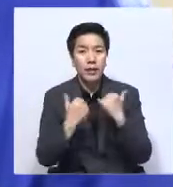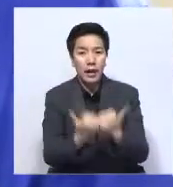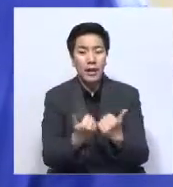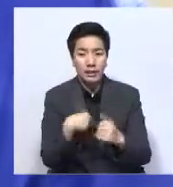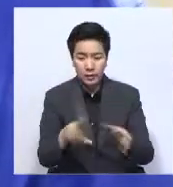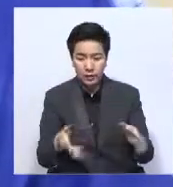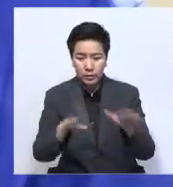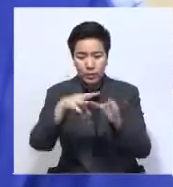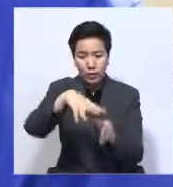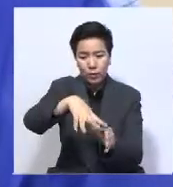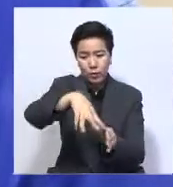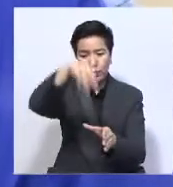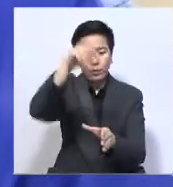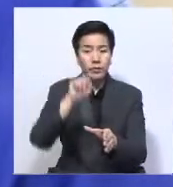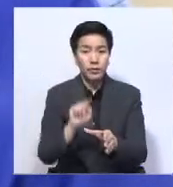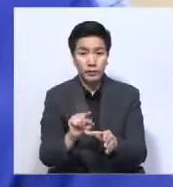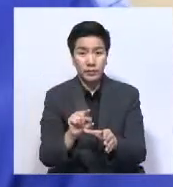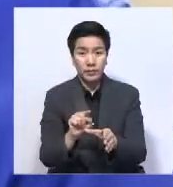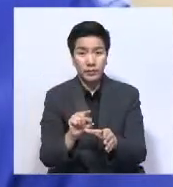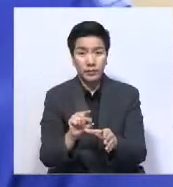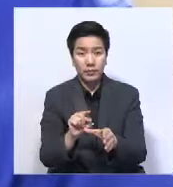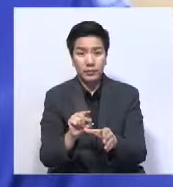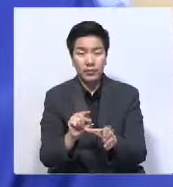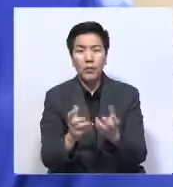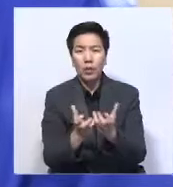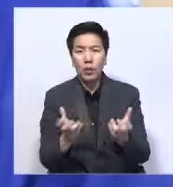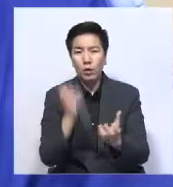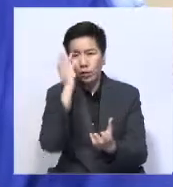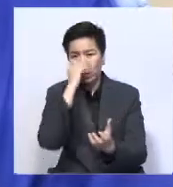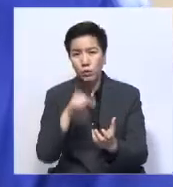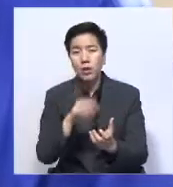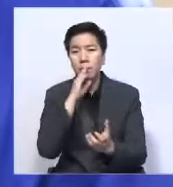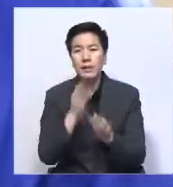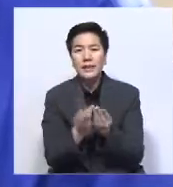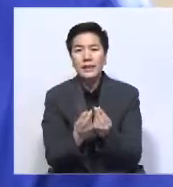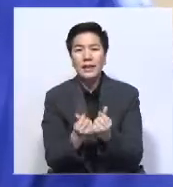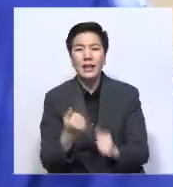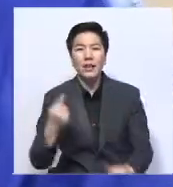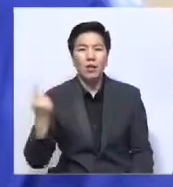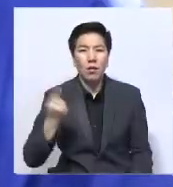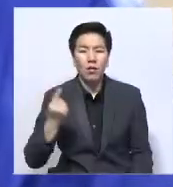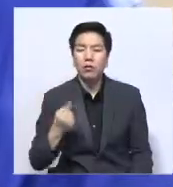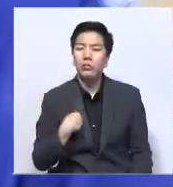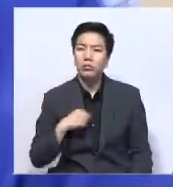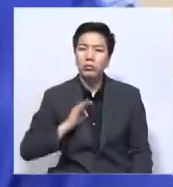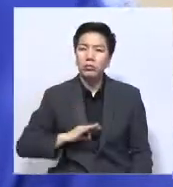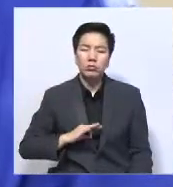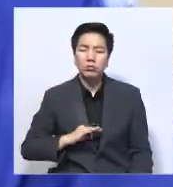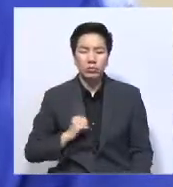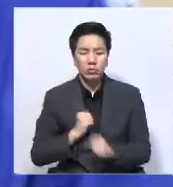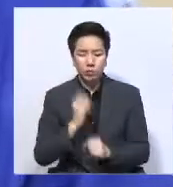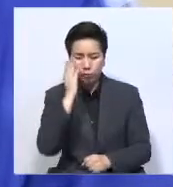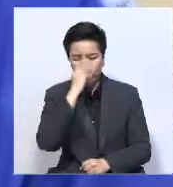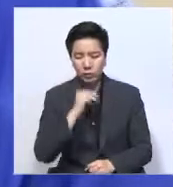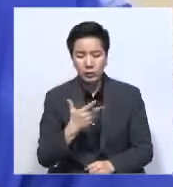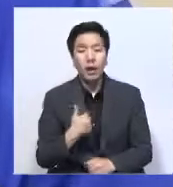อดเจดีย์หรือทรงวัสดุที่สวยงามเนี่ยถ้าเราใช้ทรายอย่างเดียวเนี่ยมาอาจจะทำได้ไม่สวยง